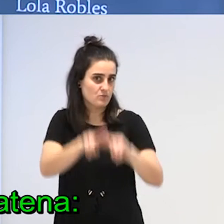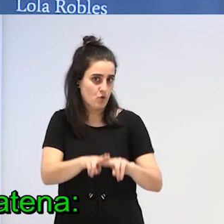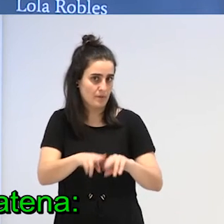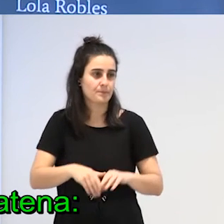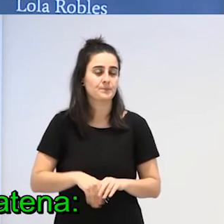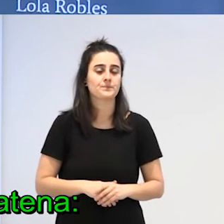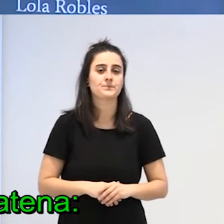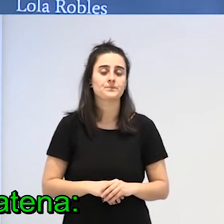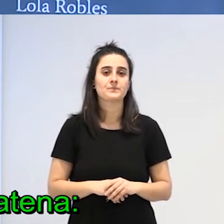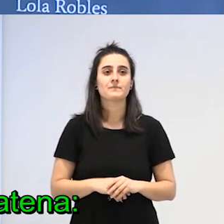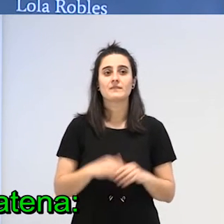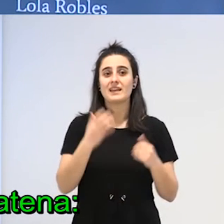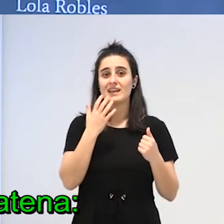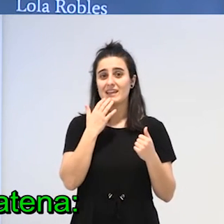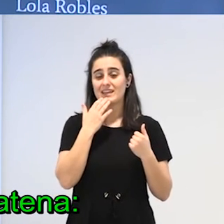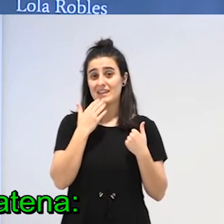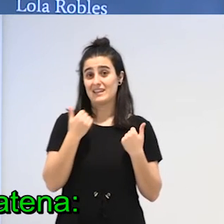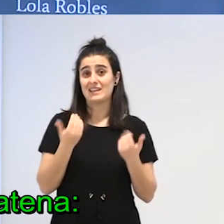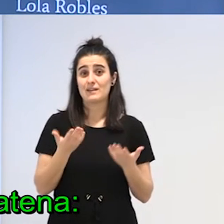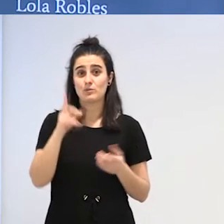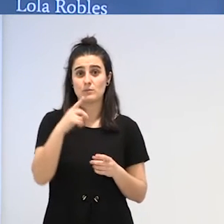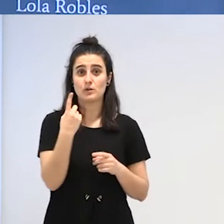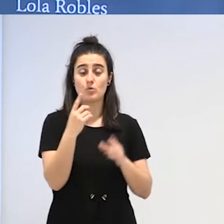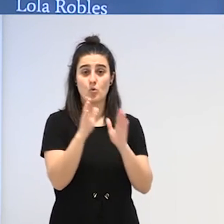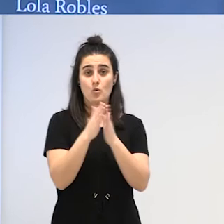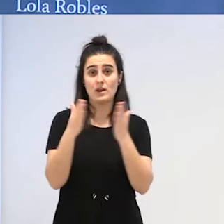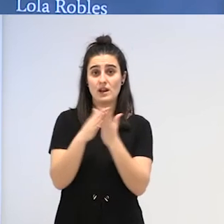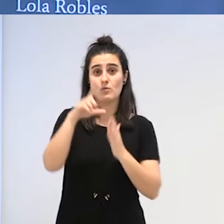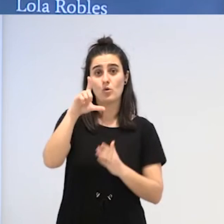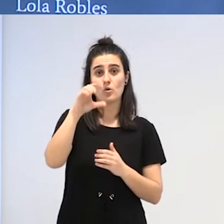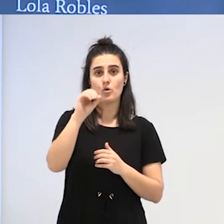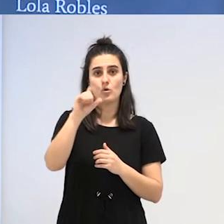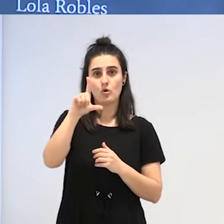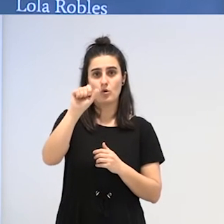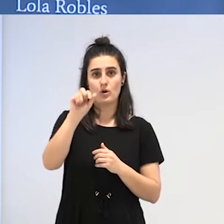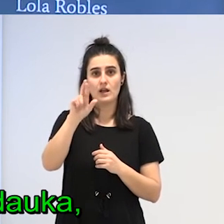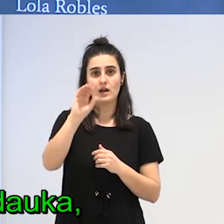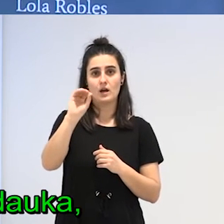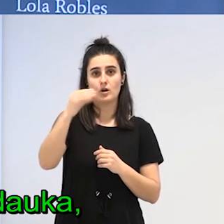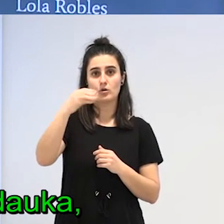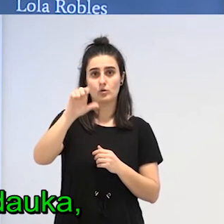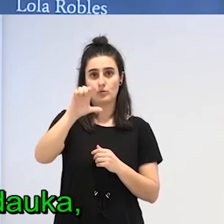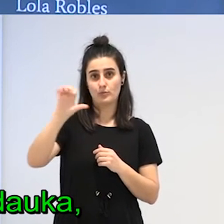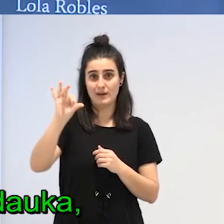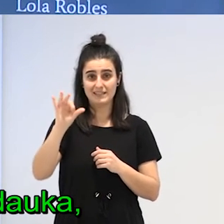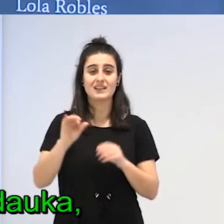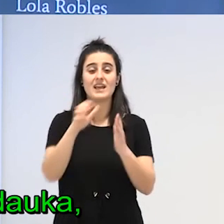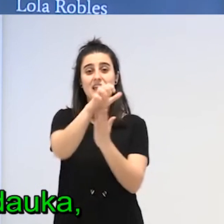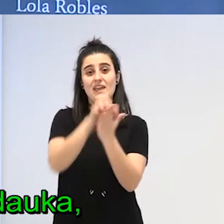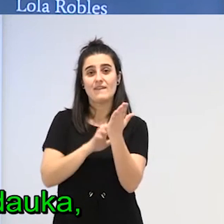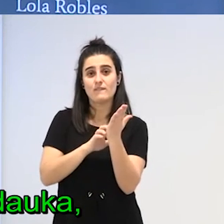Adibide bat, gazteleraz desgaitasuna landu duen liburu batena da Lola Roblesen El informe Monteverde. Roblesek